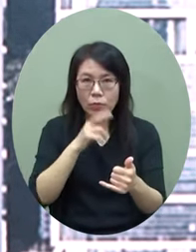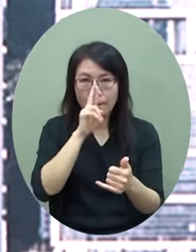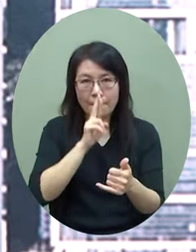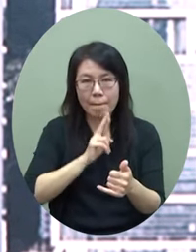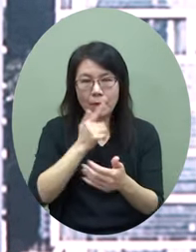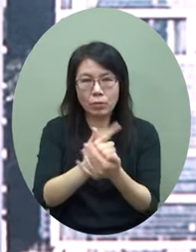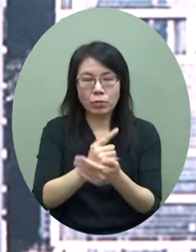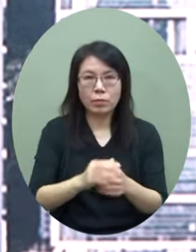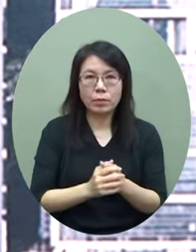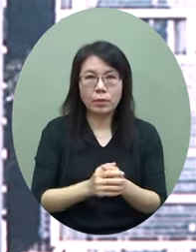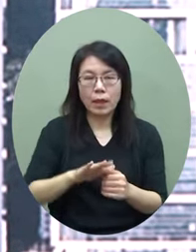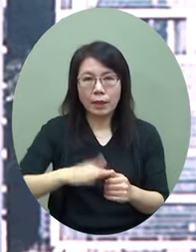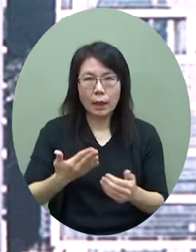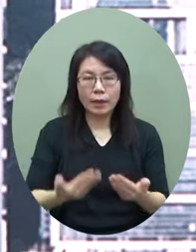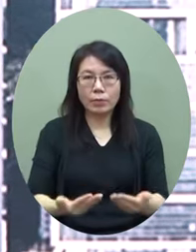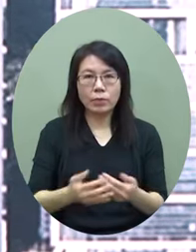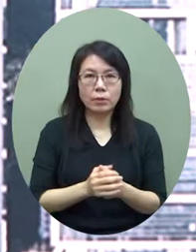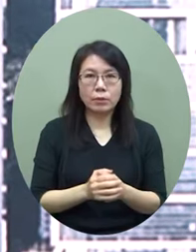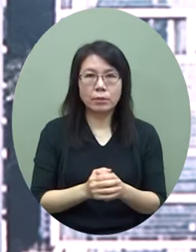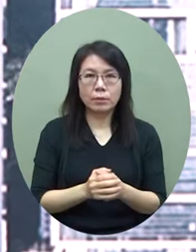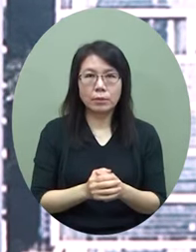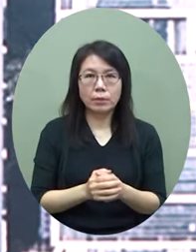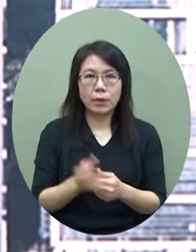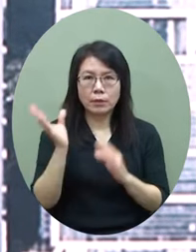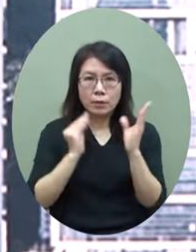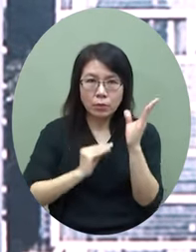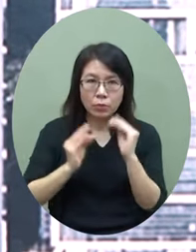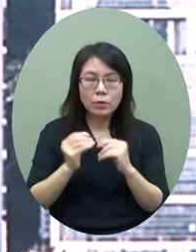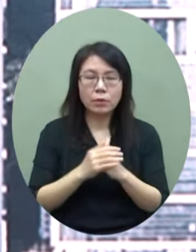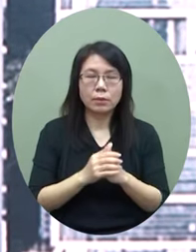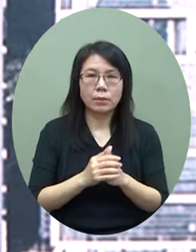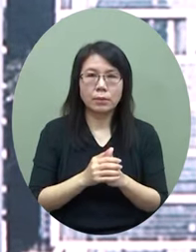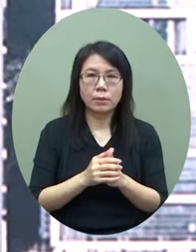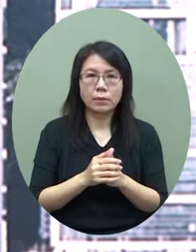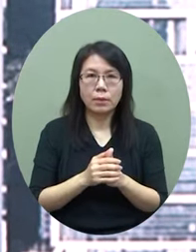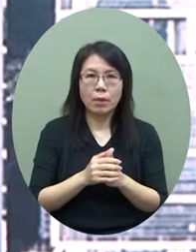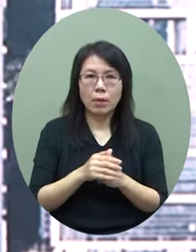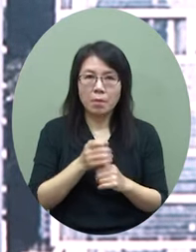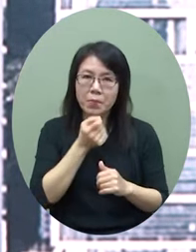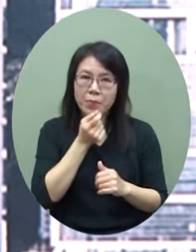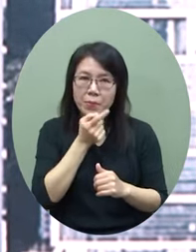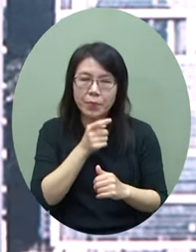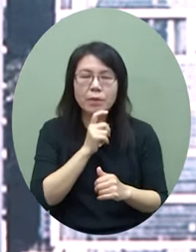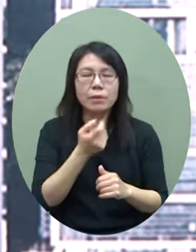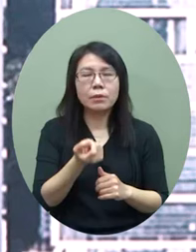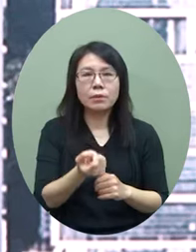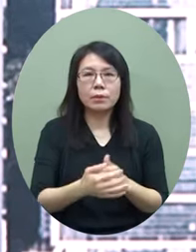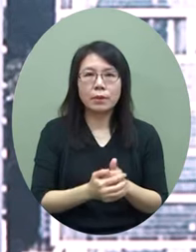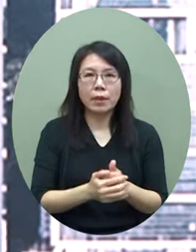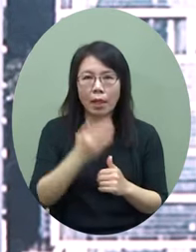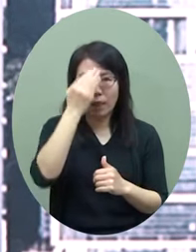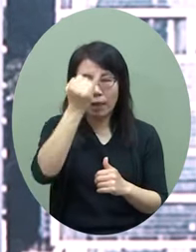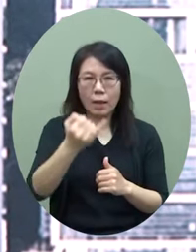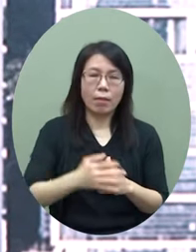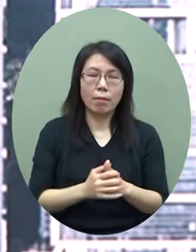很重要的但是這次在消息的漏了在是有點不幸